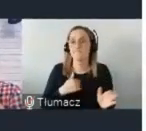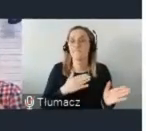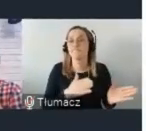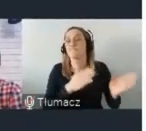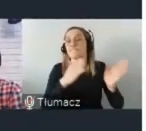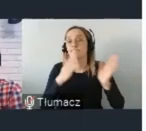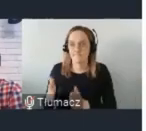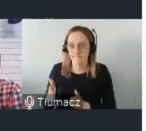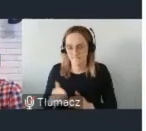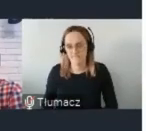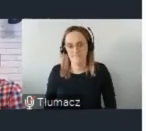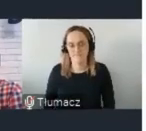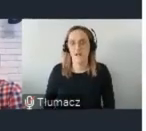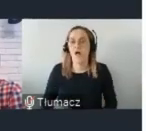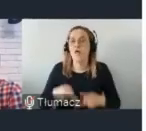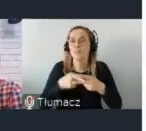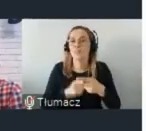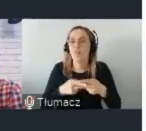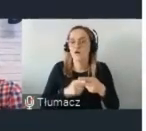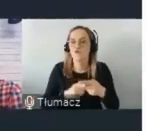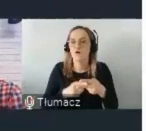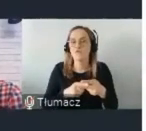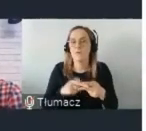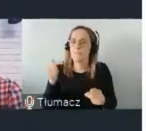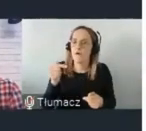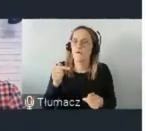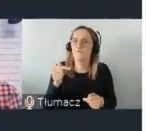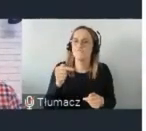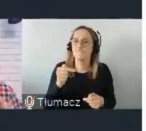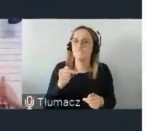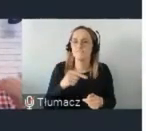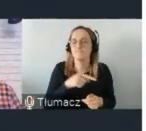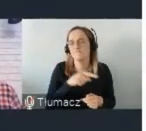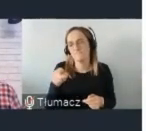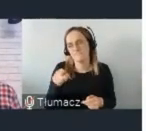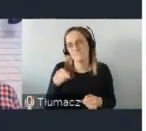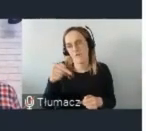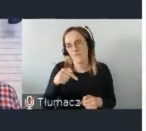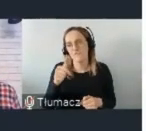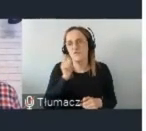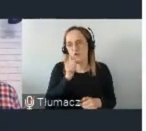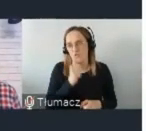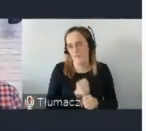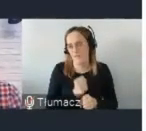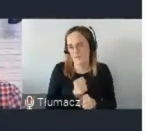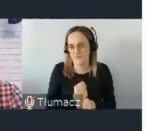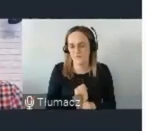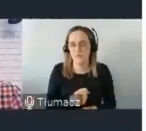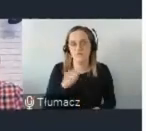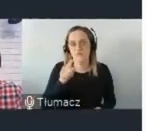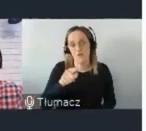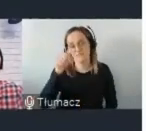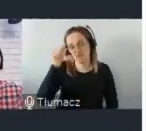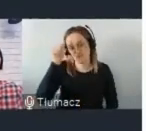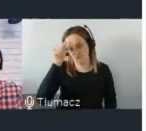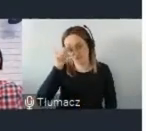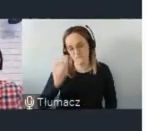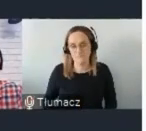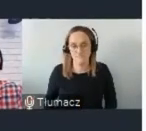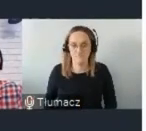dalej. Do narzędzia, którym powinniście według mnie zacząć pracować tak na co dzień, będzie to